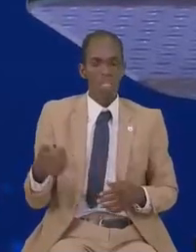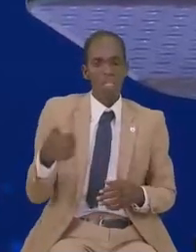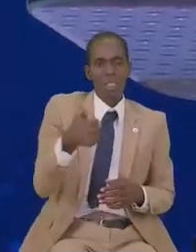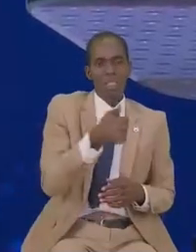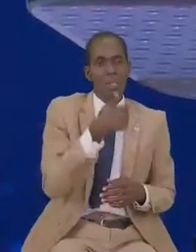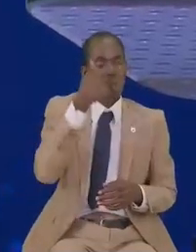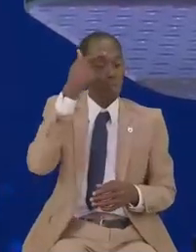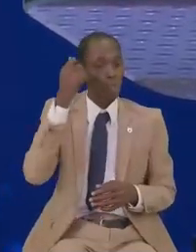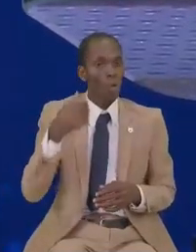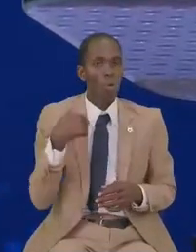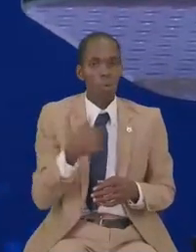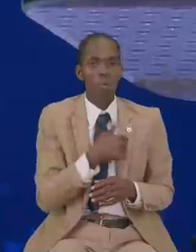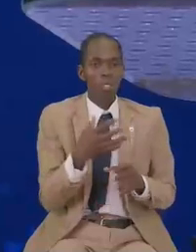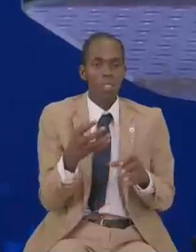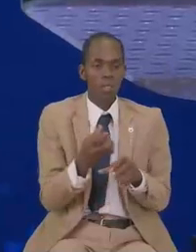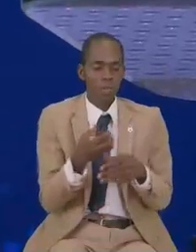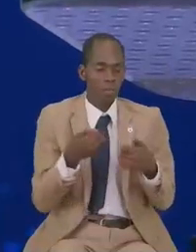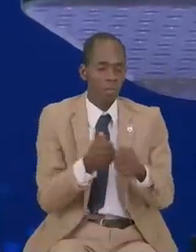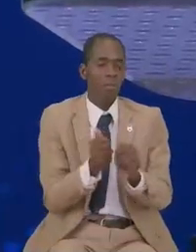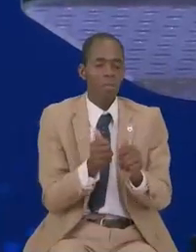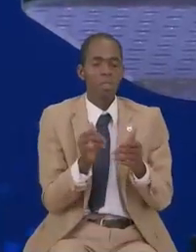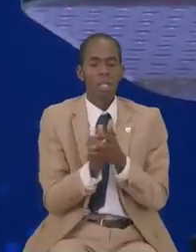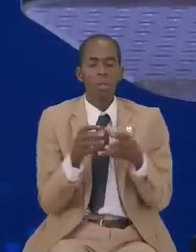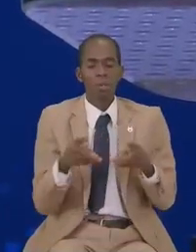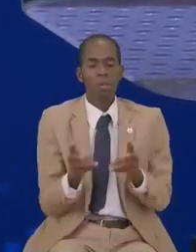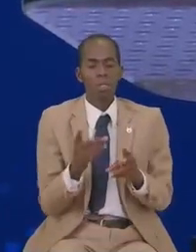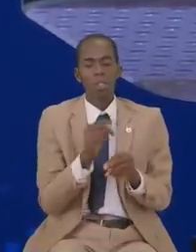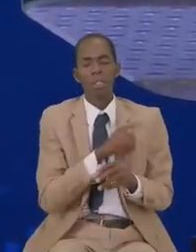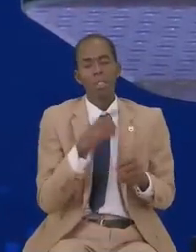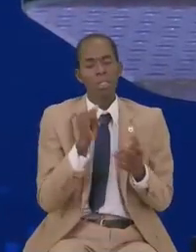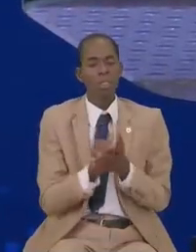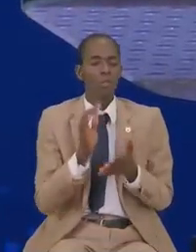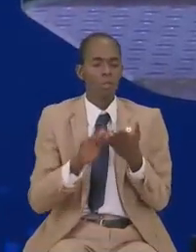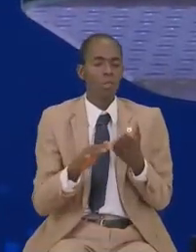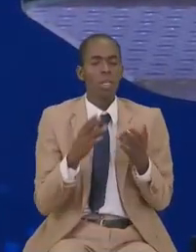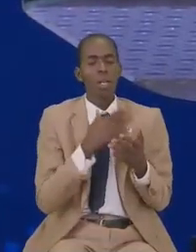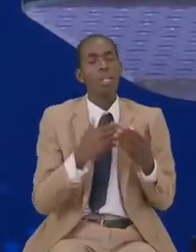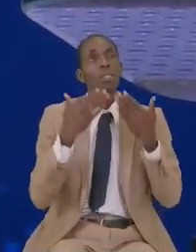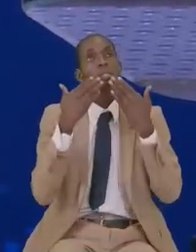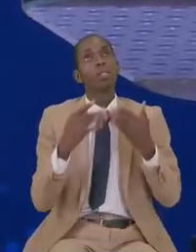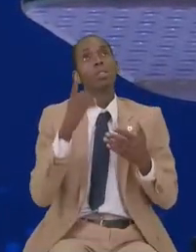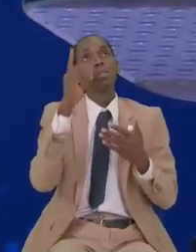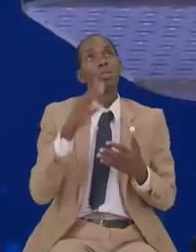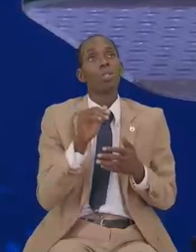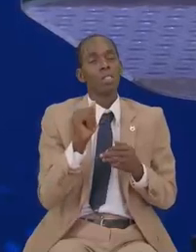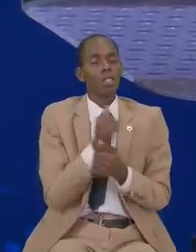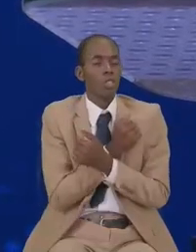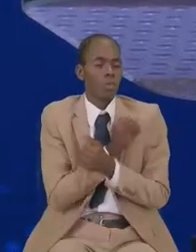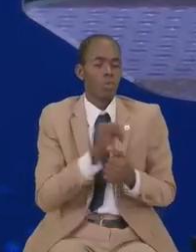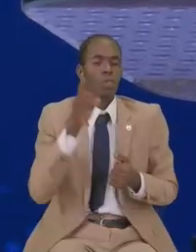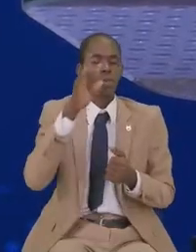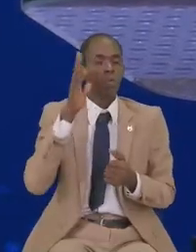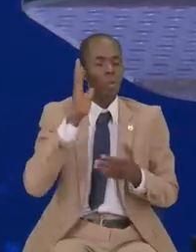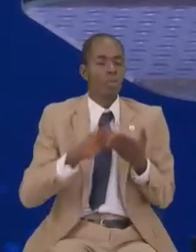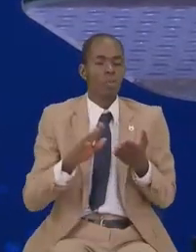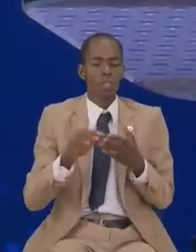que, à cause de cela, on ramène le passé à Dieu. Seigneur, pardonne. Dieu merci. Dieu aimable. Il va pardonner